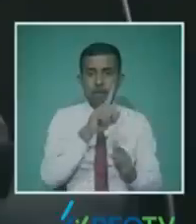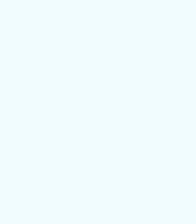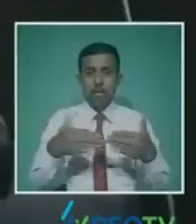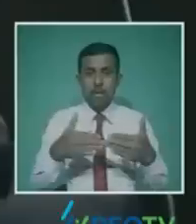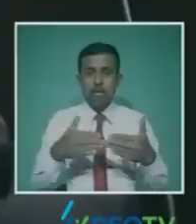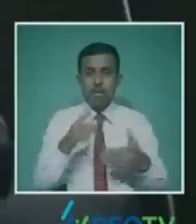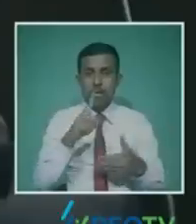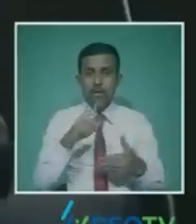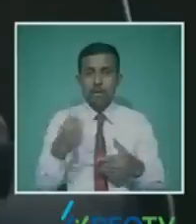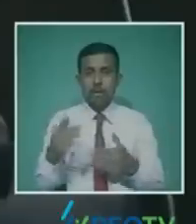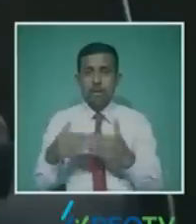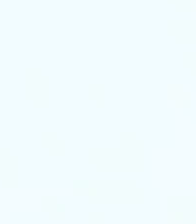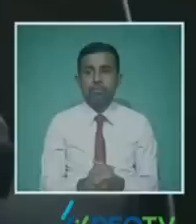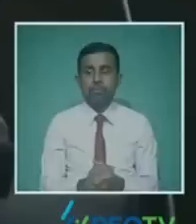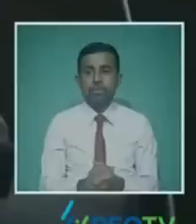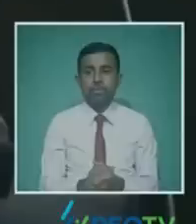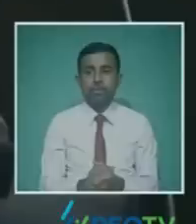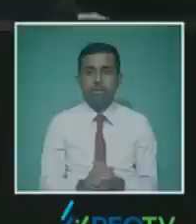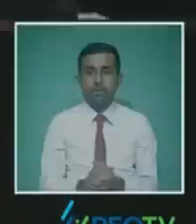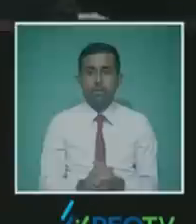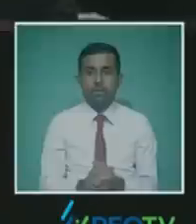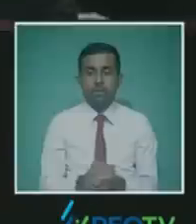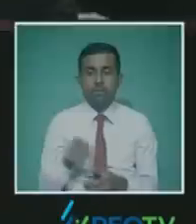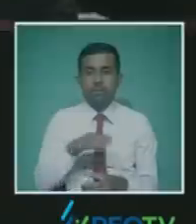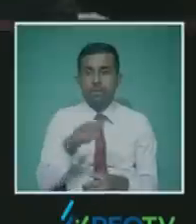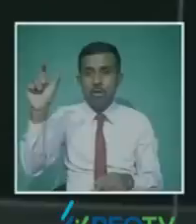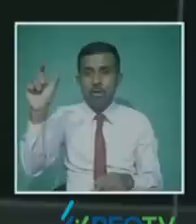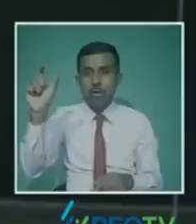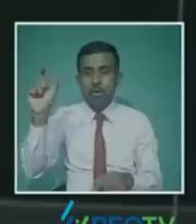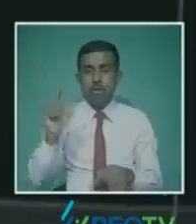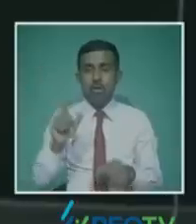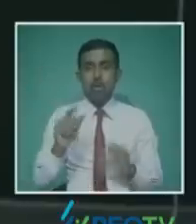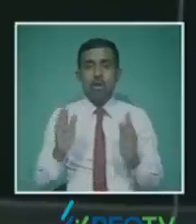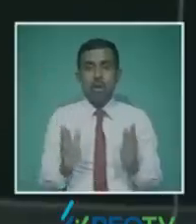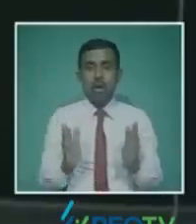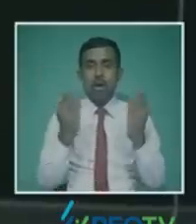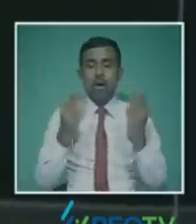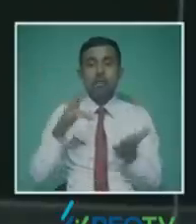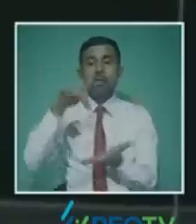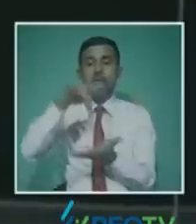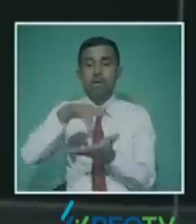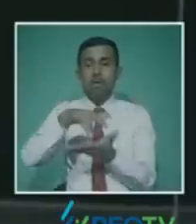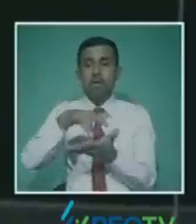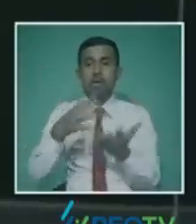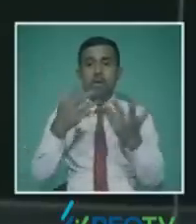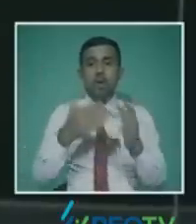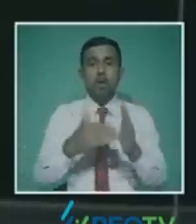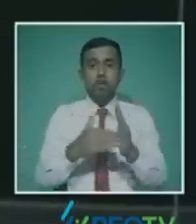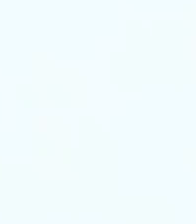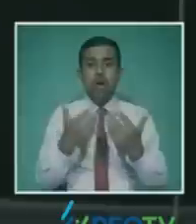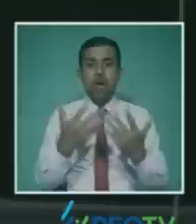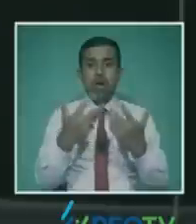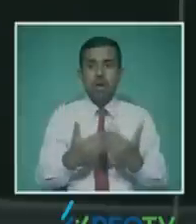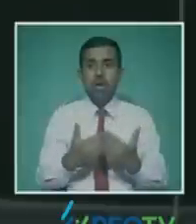ගේට්ටුවට, එක මිලියනයක් බෝඩ් එකට. මේ සභාව නොමග යවන්න හදන්න එපා. ආරම්භ කරපු ස්ථානවල මොනතරම් මිලියන සංඛ්‍යාවක්